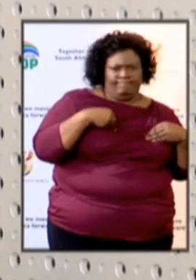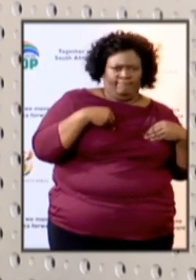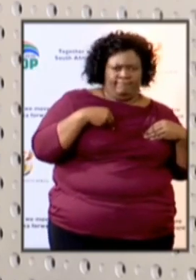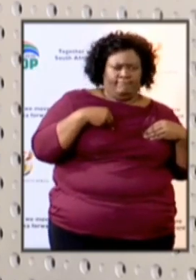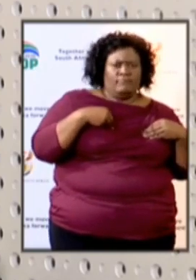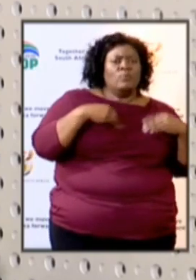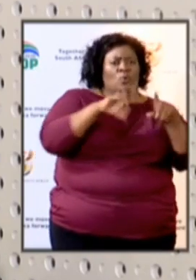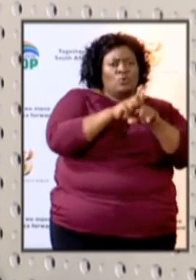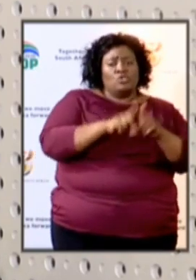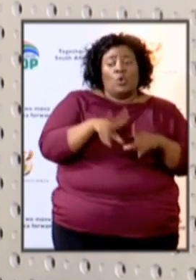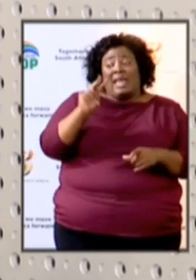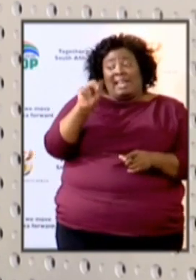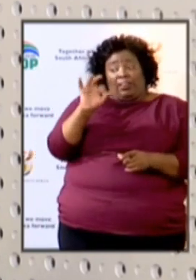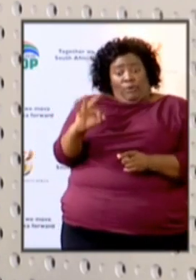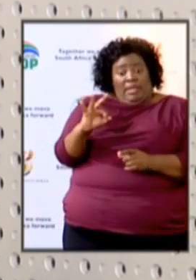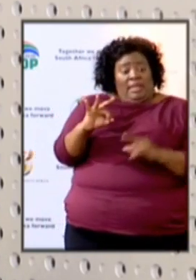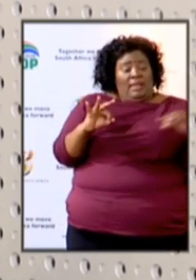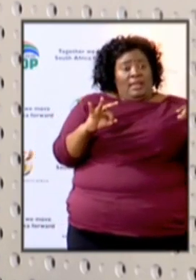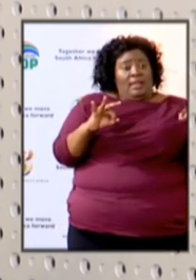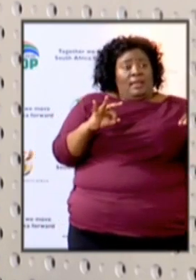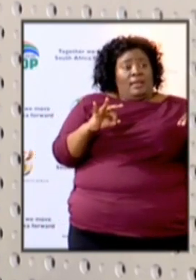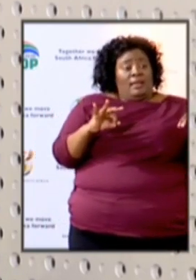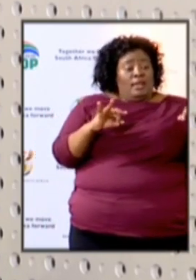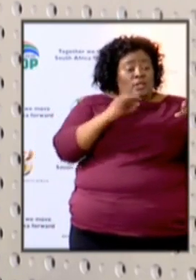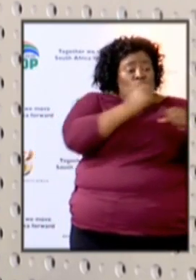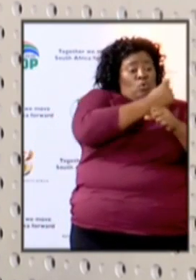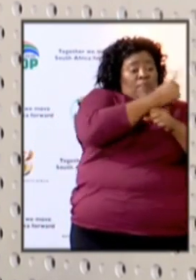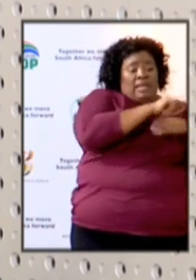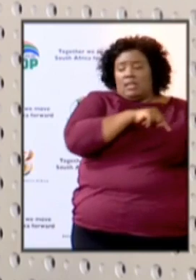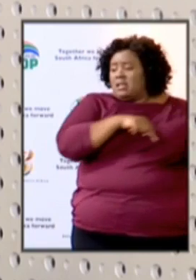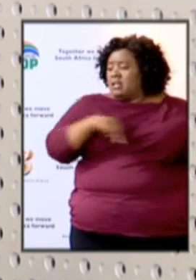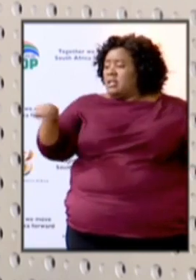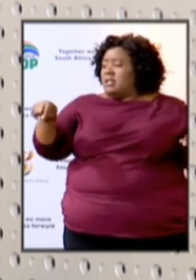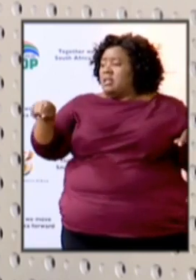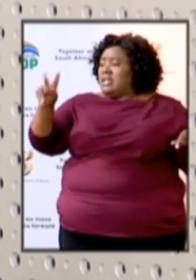ukugcwala abantu abaya eKZN nase Eastern Cape